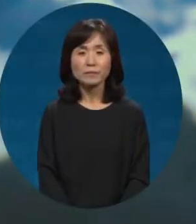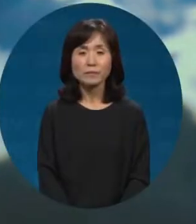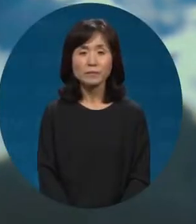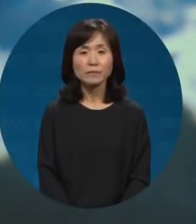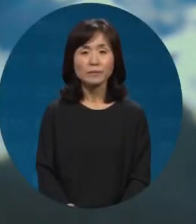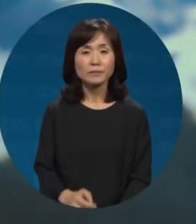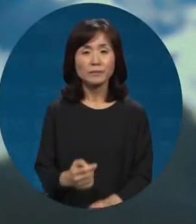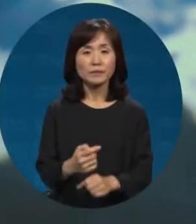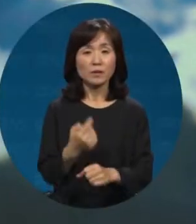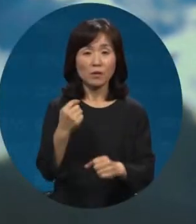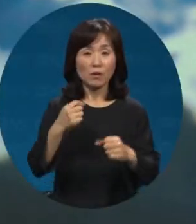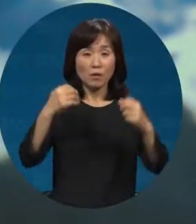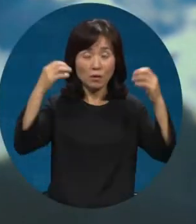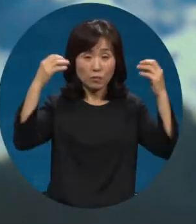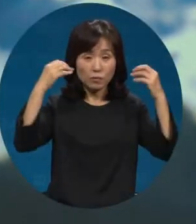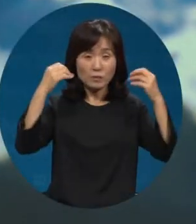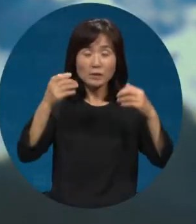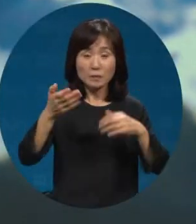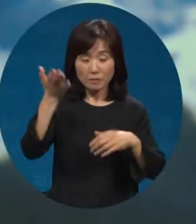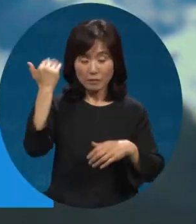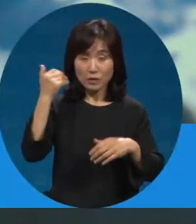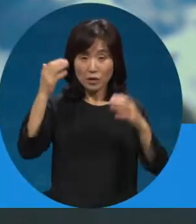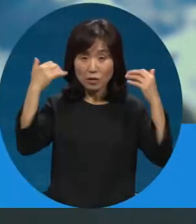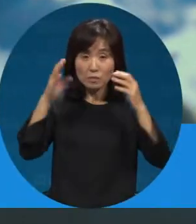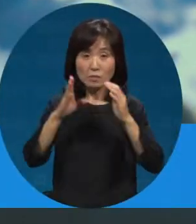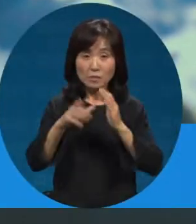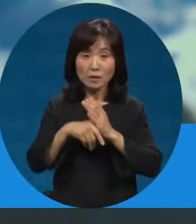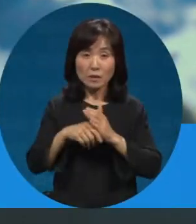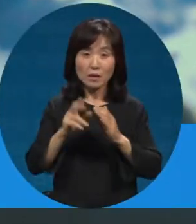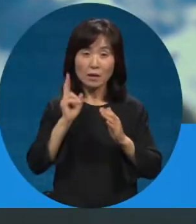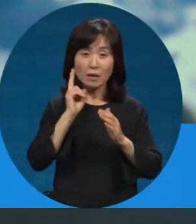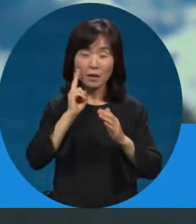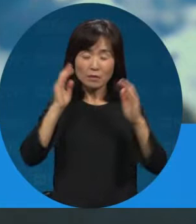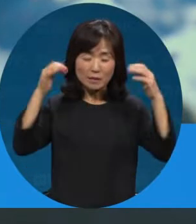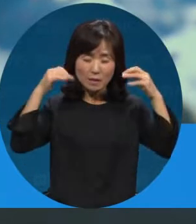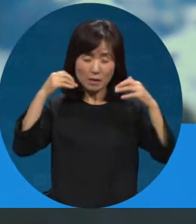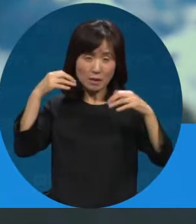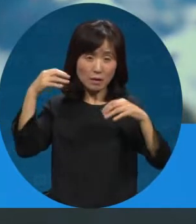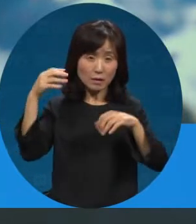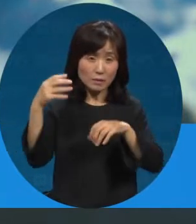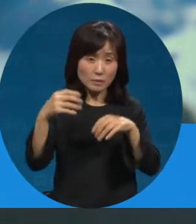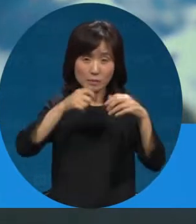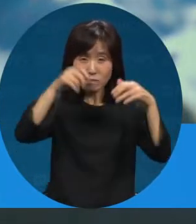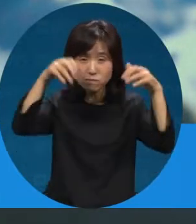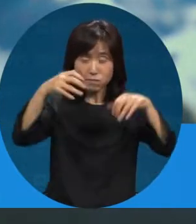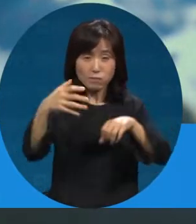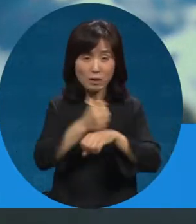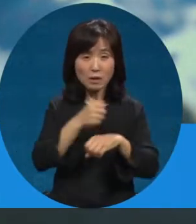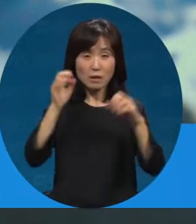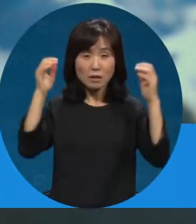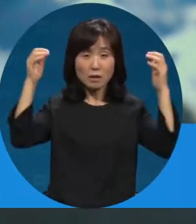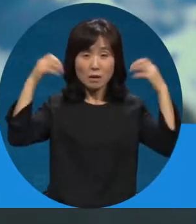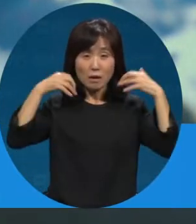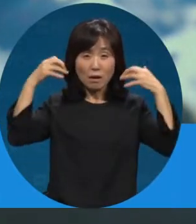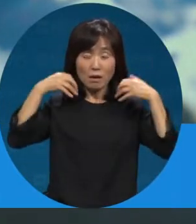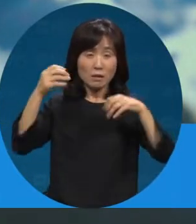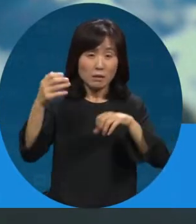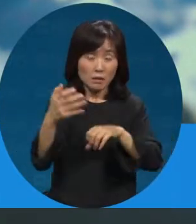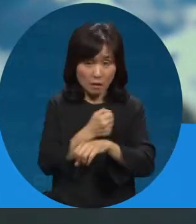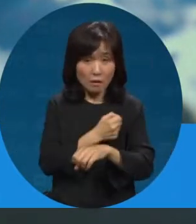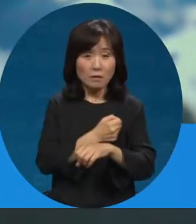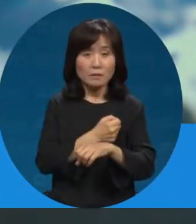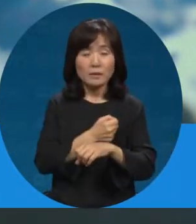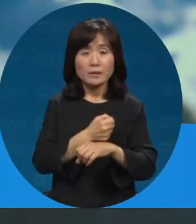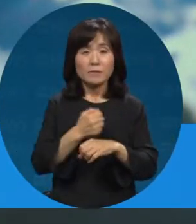네 지난 여름 극심한 폭염과 폭우로 우리는 기후이기를 온몸으로 겪어냈습니다 그런데 기후